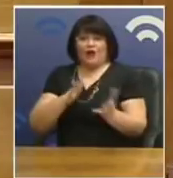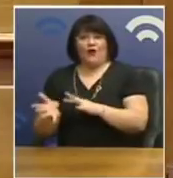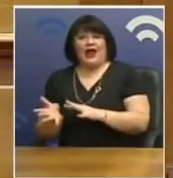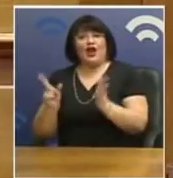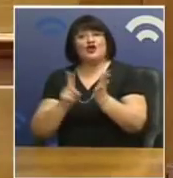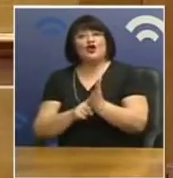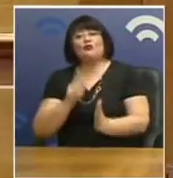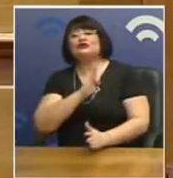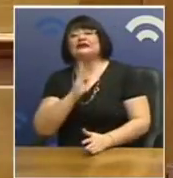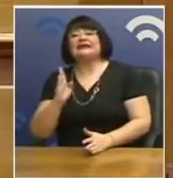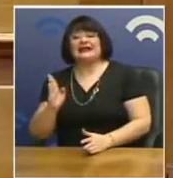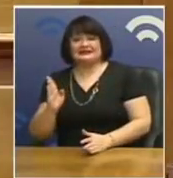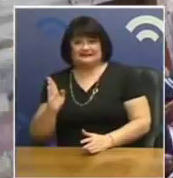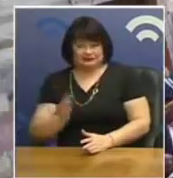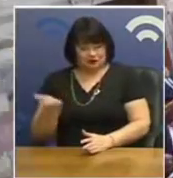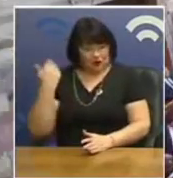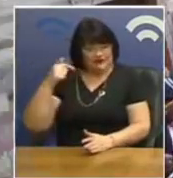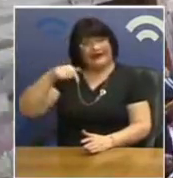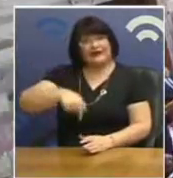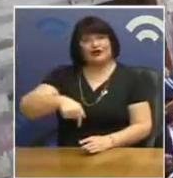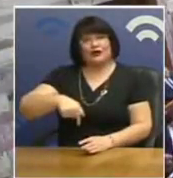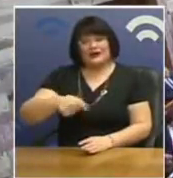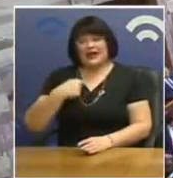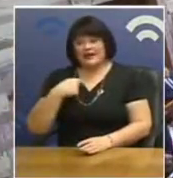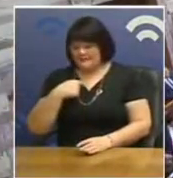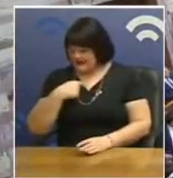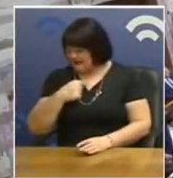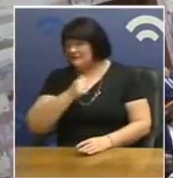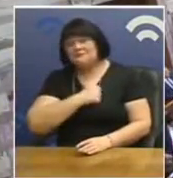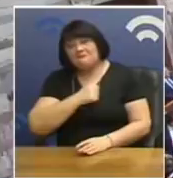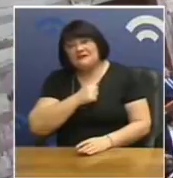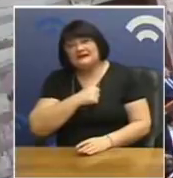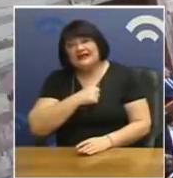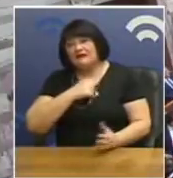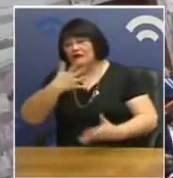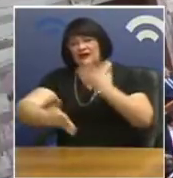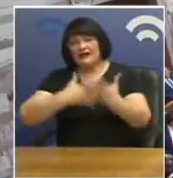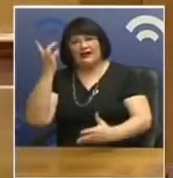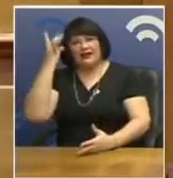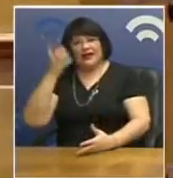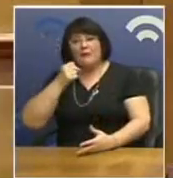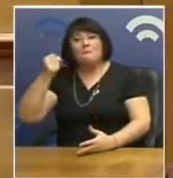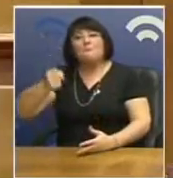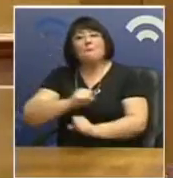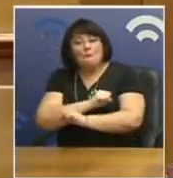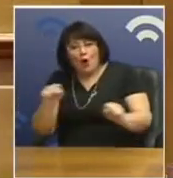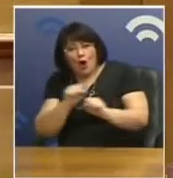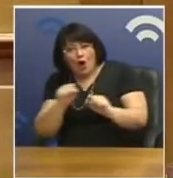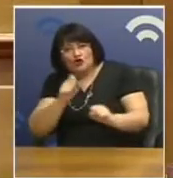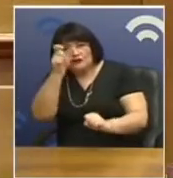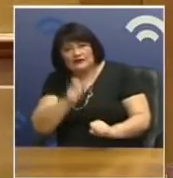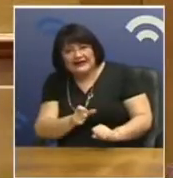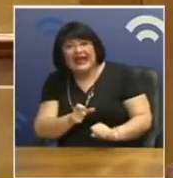την τάξη. Διότι εμείς είμαστε με τον νόμο και με την τάξη και στους μπαχαλάκηδες με τη Μολότοφ, αλλά και στους μπαχαλάκηδες του